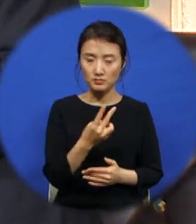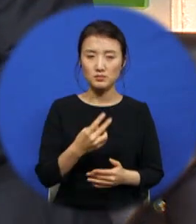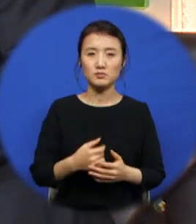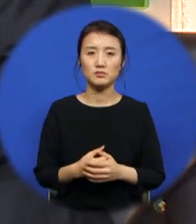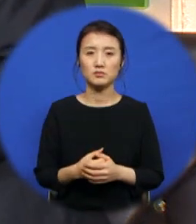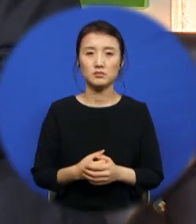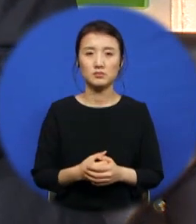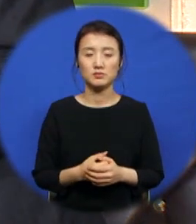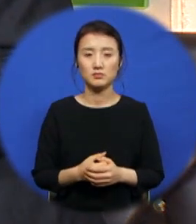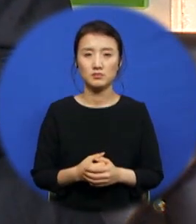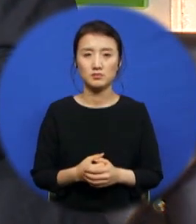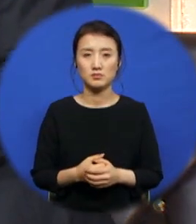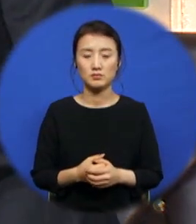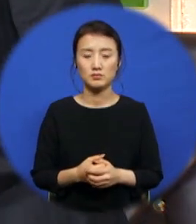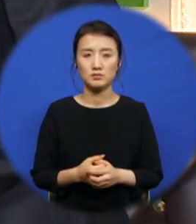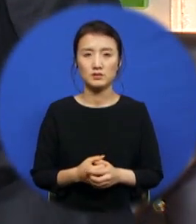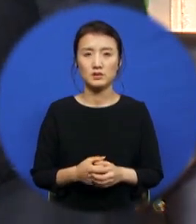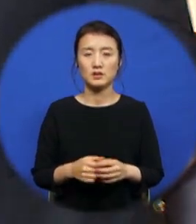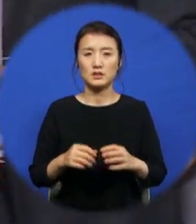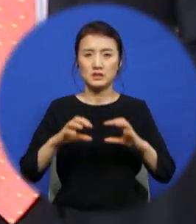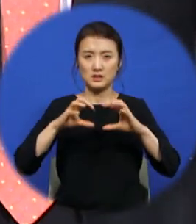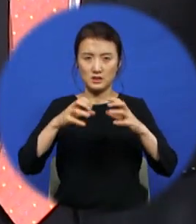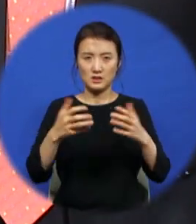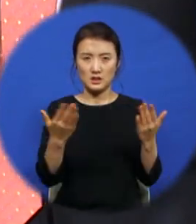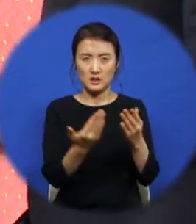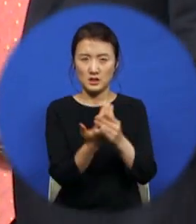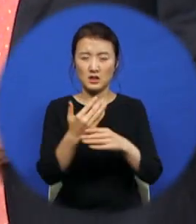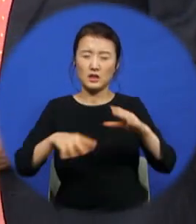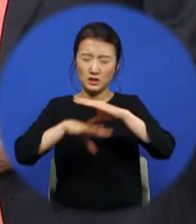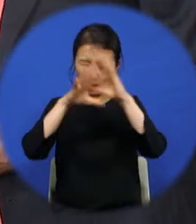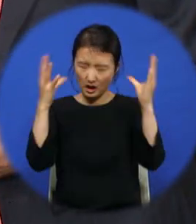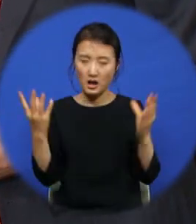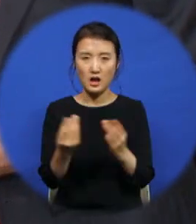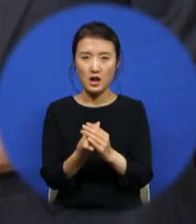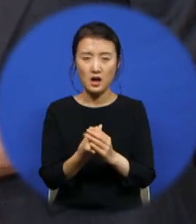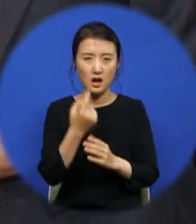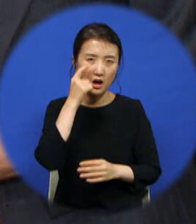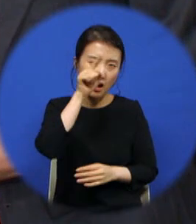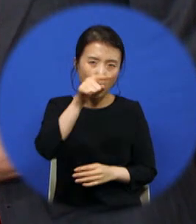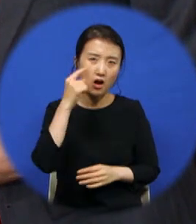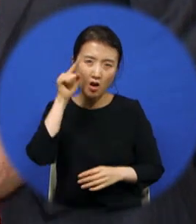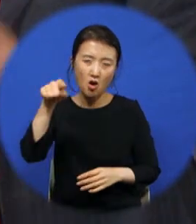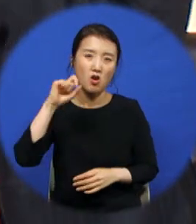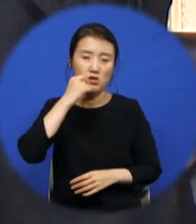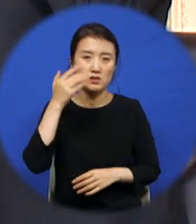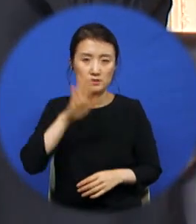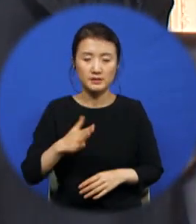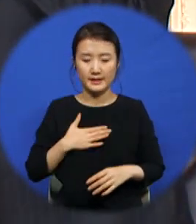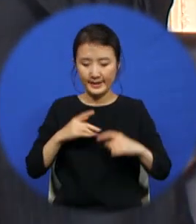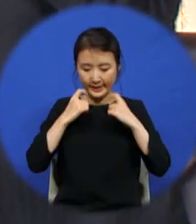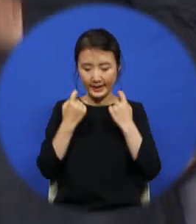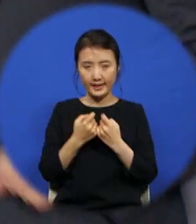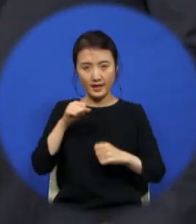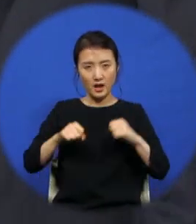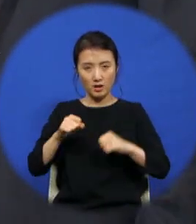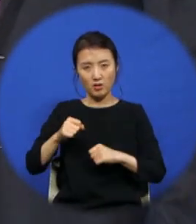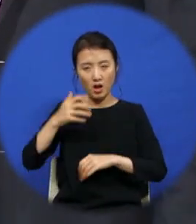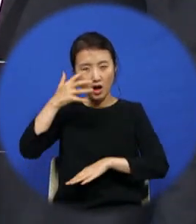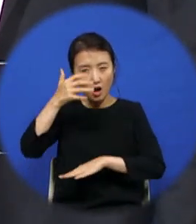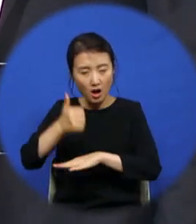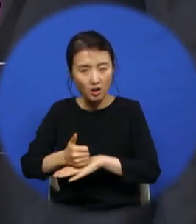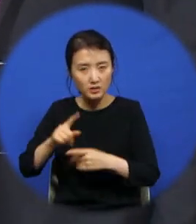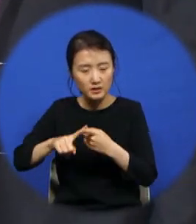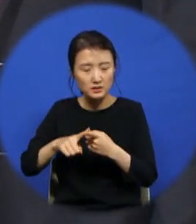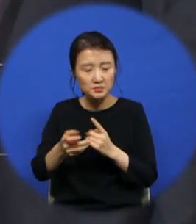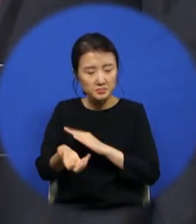일은 알아차려 착하게 힘들지만 우리 행동 길과는 항상 보할 수 있다 정확하게 알아차릴 수 있다 정말 여러분